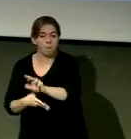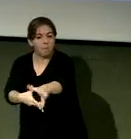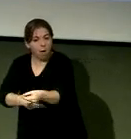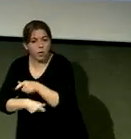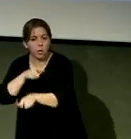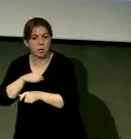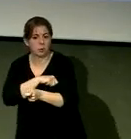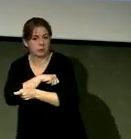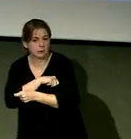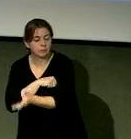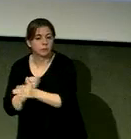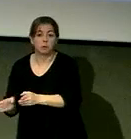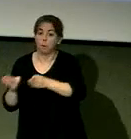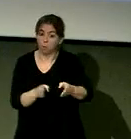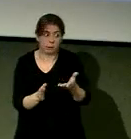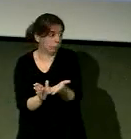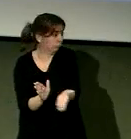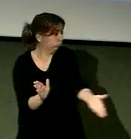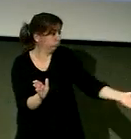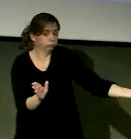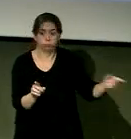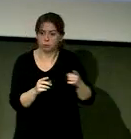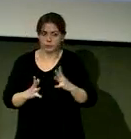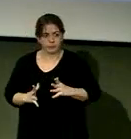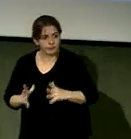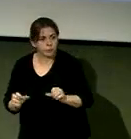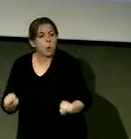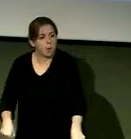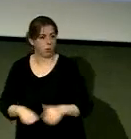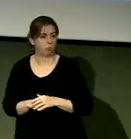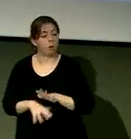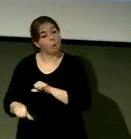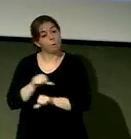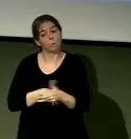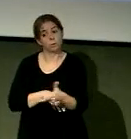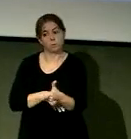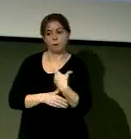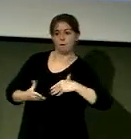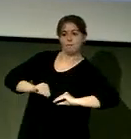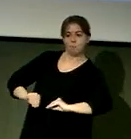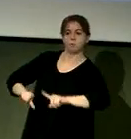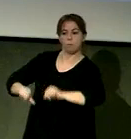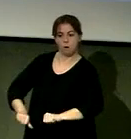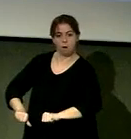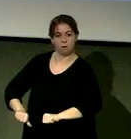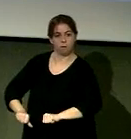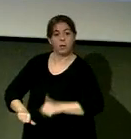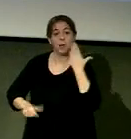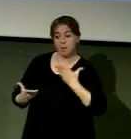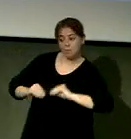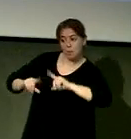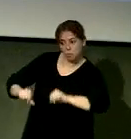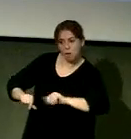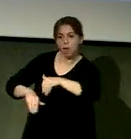aussi l'affaire de tous, de chacun avec des professionnels formés qui peuvent se concerter, s'appuyer, partager